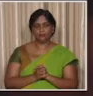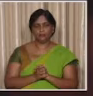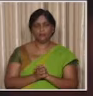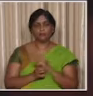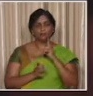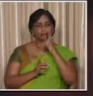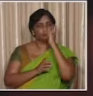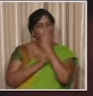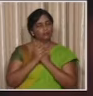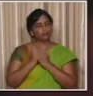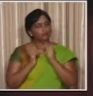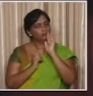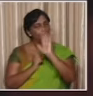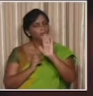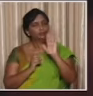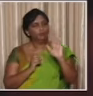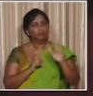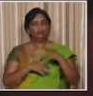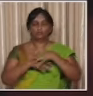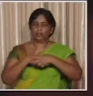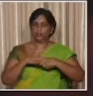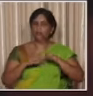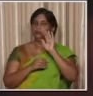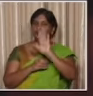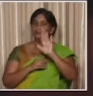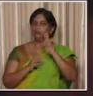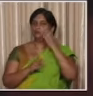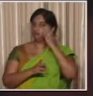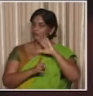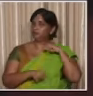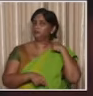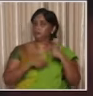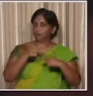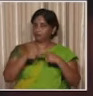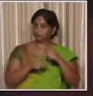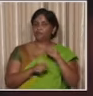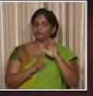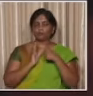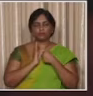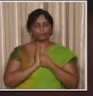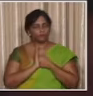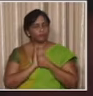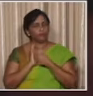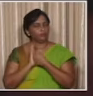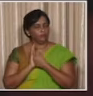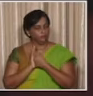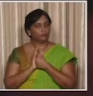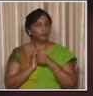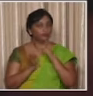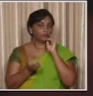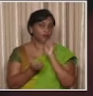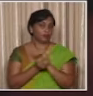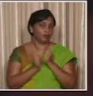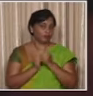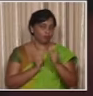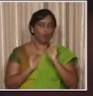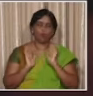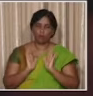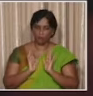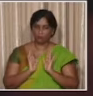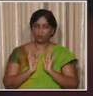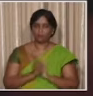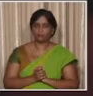ඒ ආගම් වලට, ඒ ජාතීන්ගේ ඒ සම්ප්‍රදායන් වලට ඒවට ගරු කරමින් ඒව ආරක්ෂා කරගත යුතුයි.